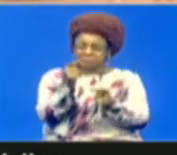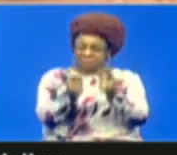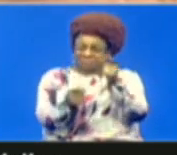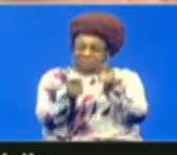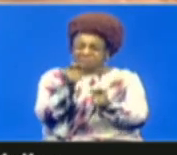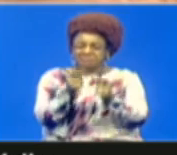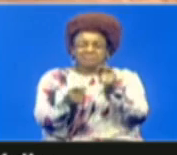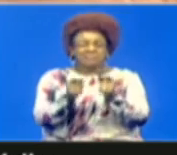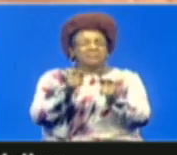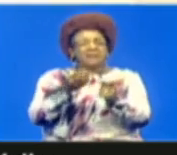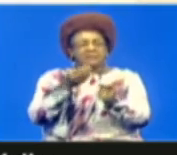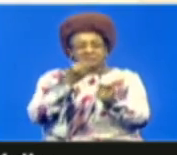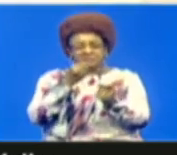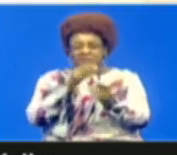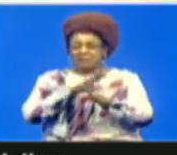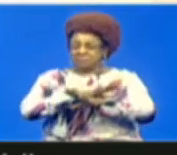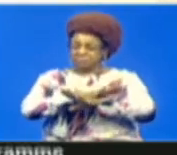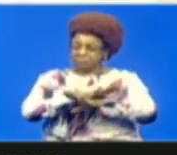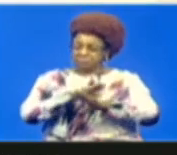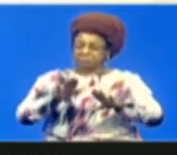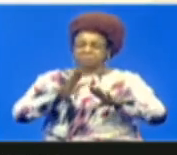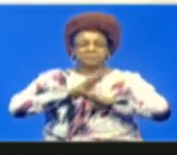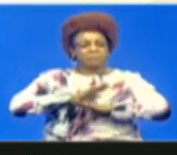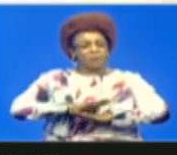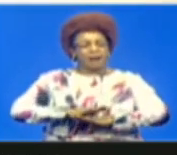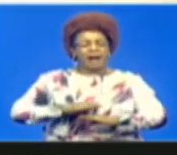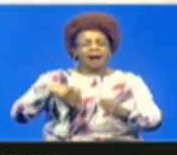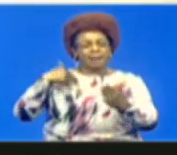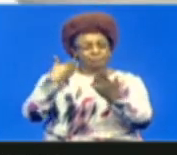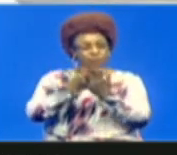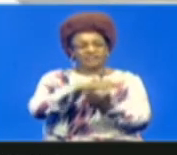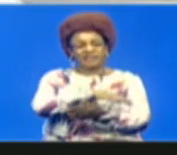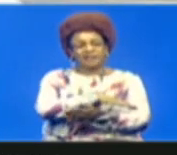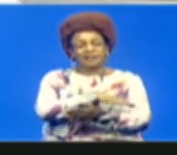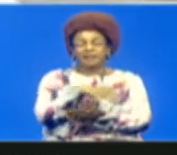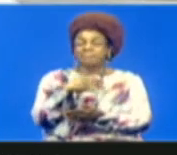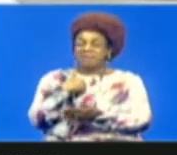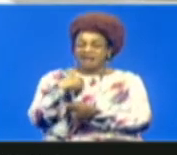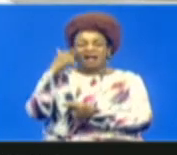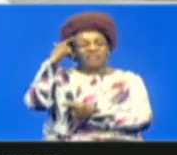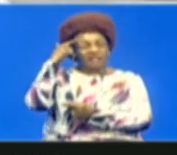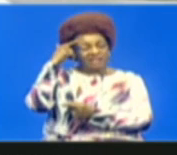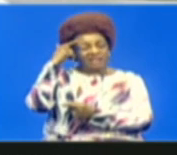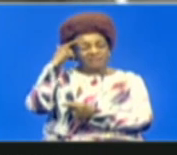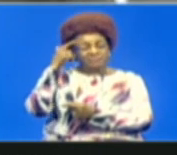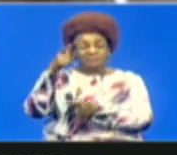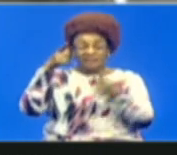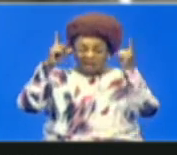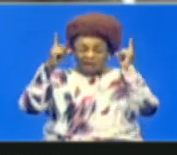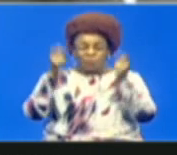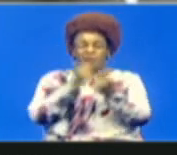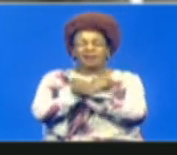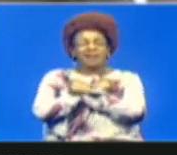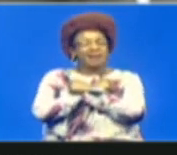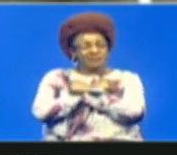mahali akule arare. Hiyo ng'ombe ina relax hapo mpaka jioni. Kwa hivyo mimi naona tu na starehe kwa ng'ombe yani wakiwa na muziki.